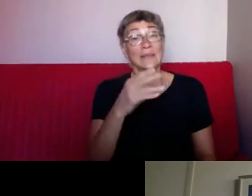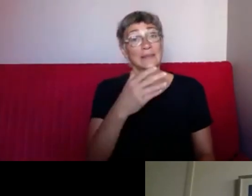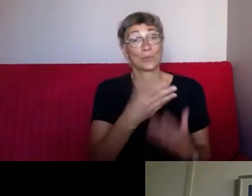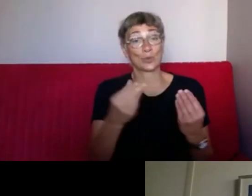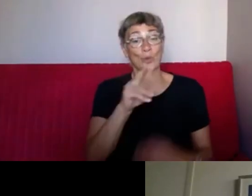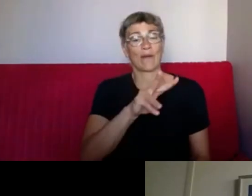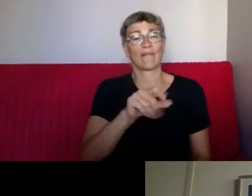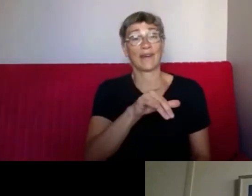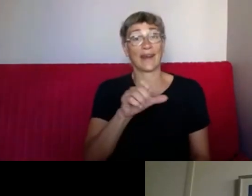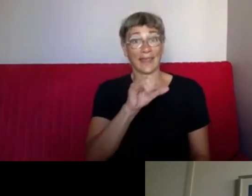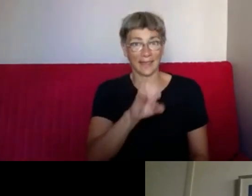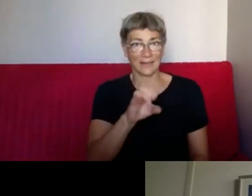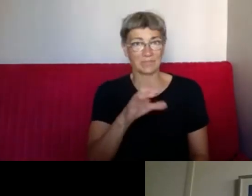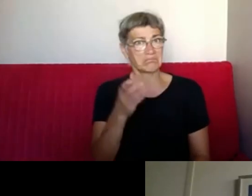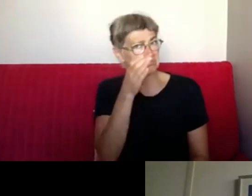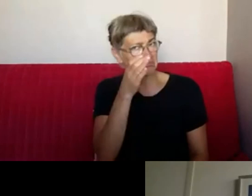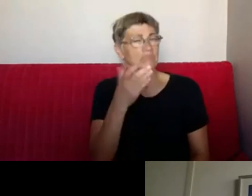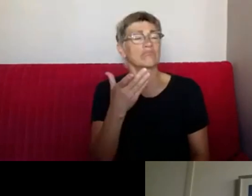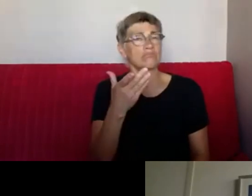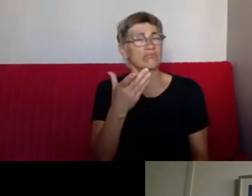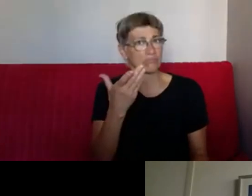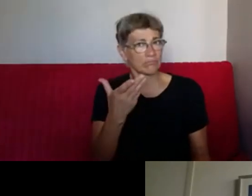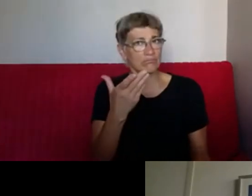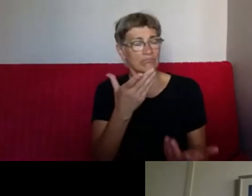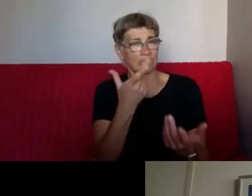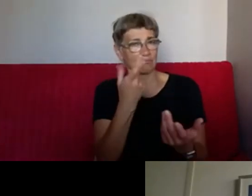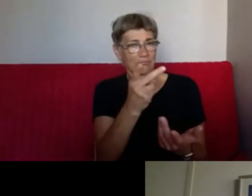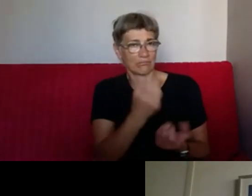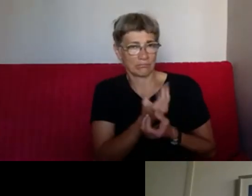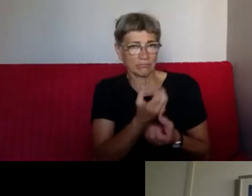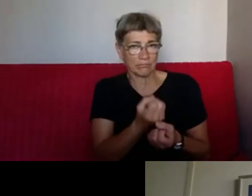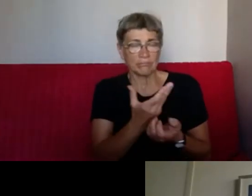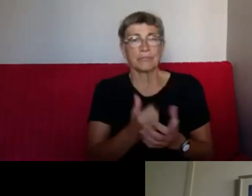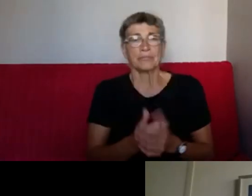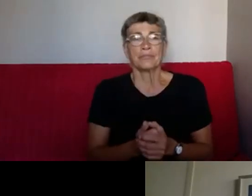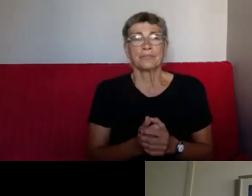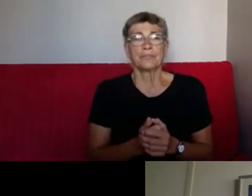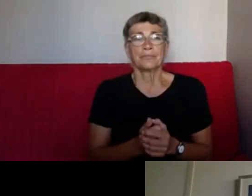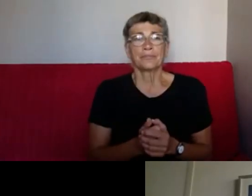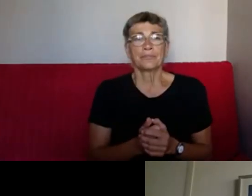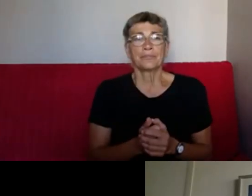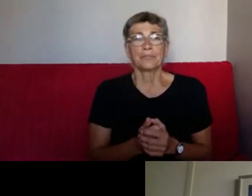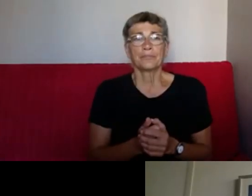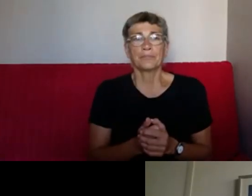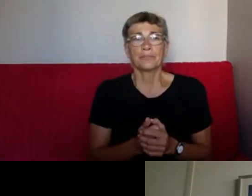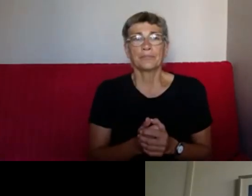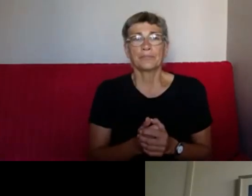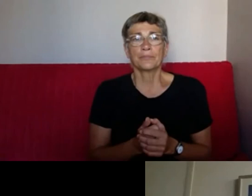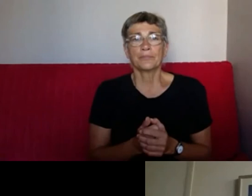that not only in the part of your country, but a bit more, that we can enlarge the